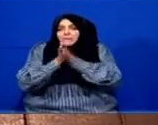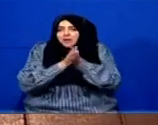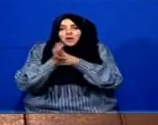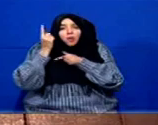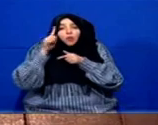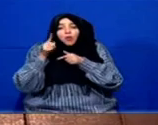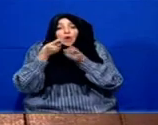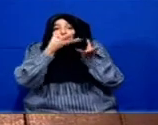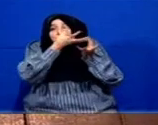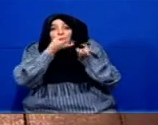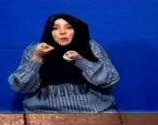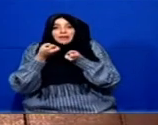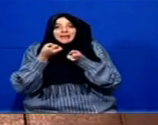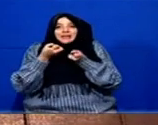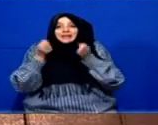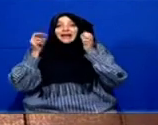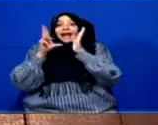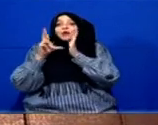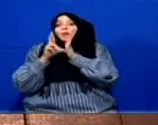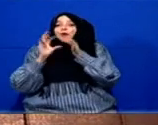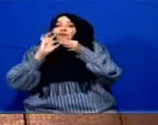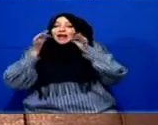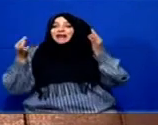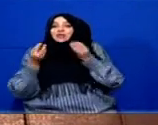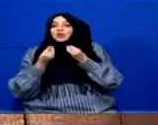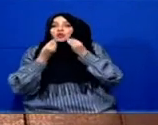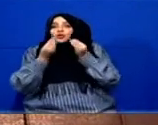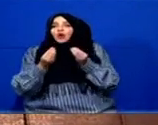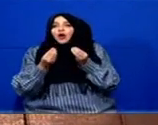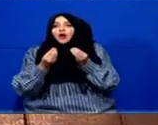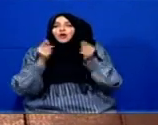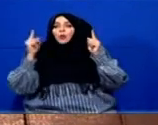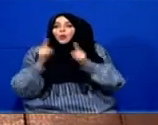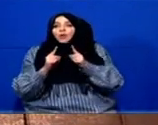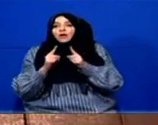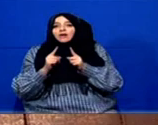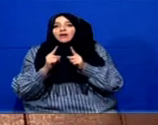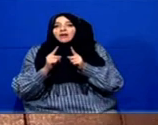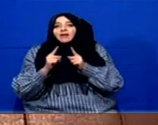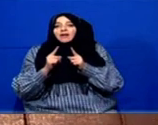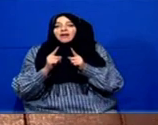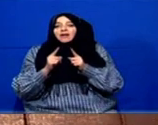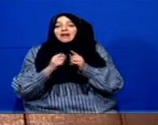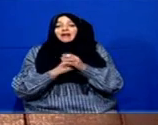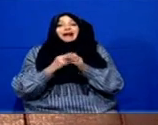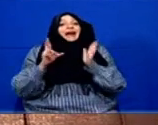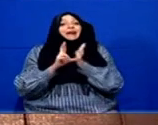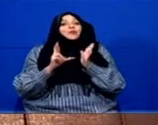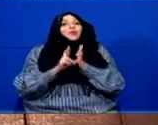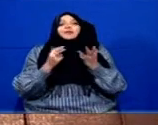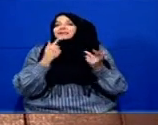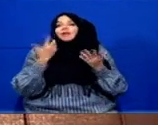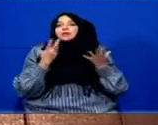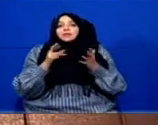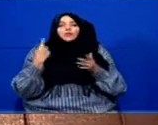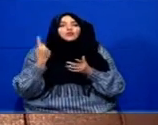استنباطي تلك القواعد وفي صياغتها بشكل موجز في القاعده الفقهيه